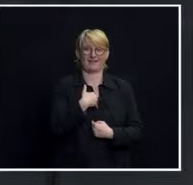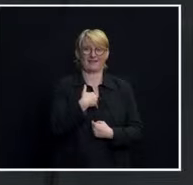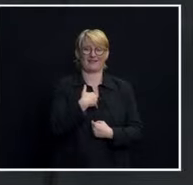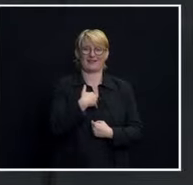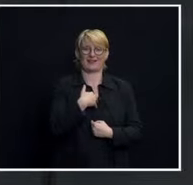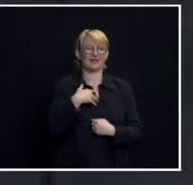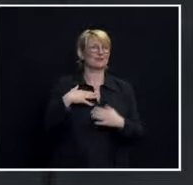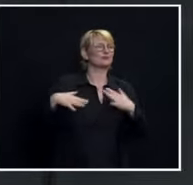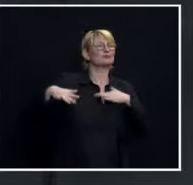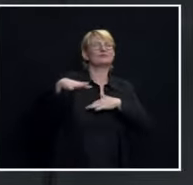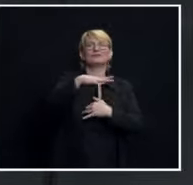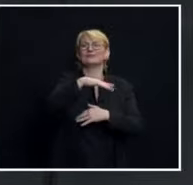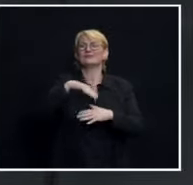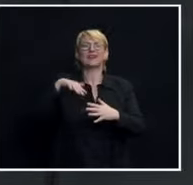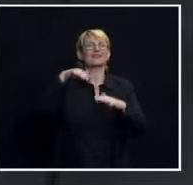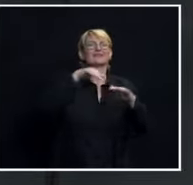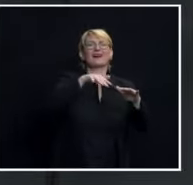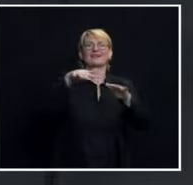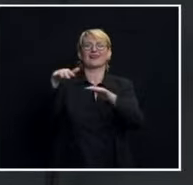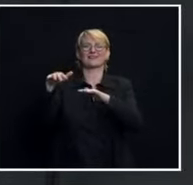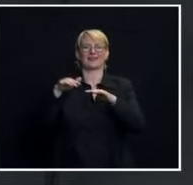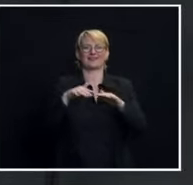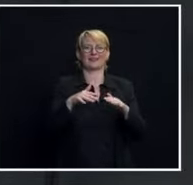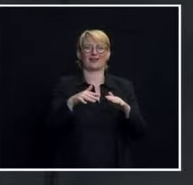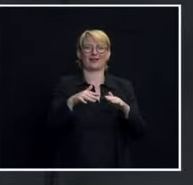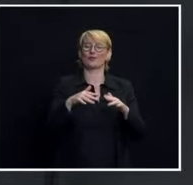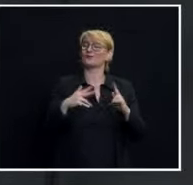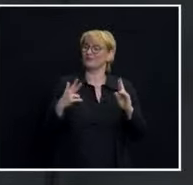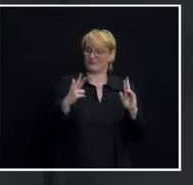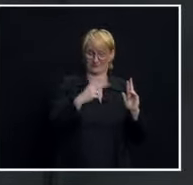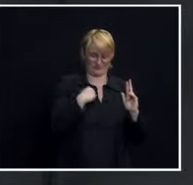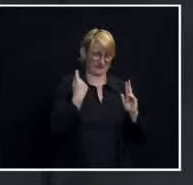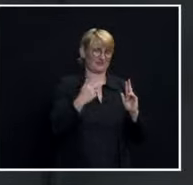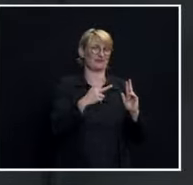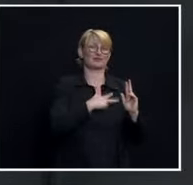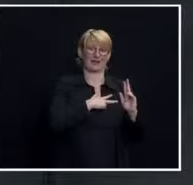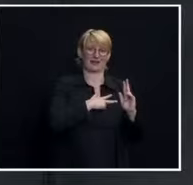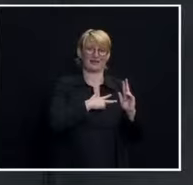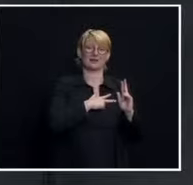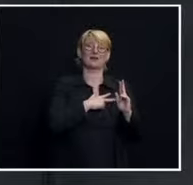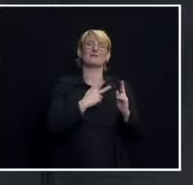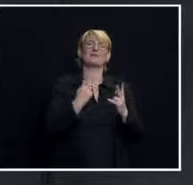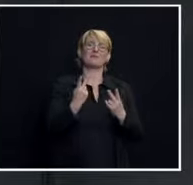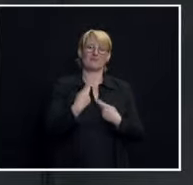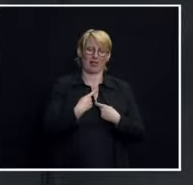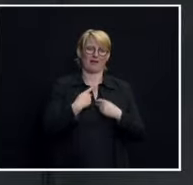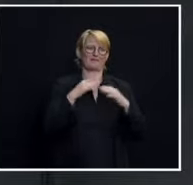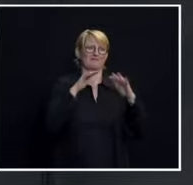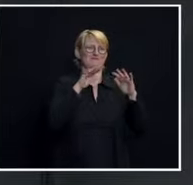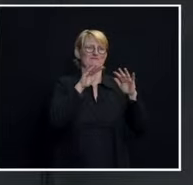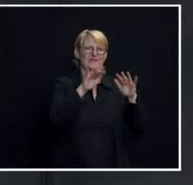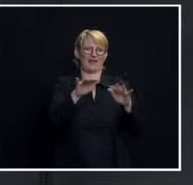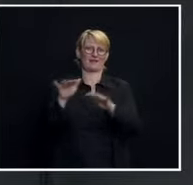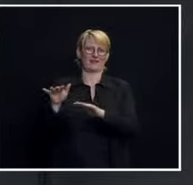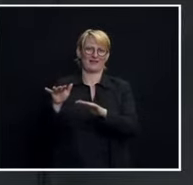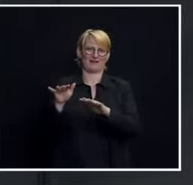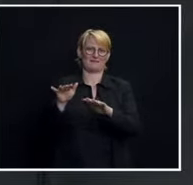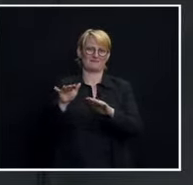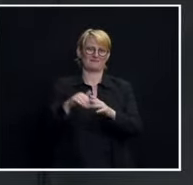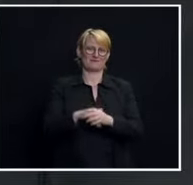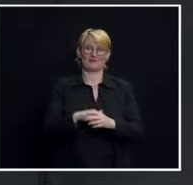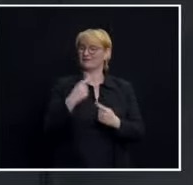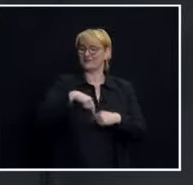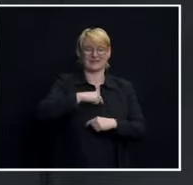Mitte und, das versprechen wir, sie werden es auch bleiben. Wir werden sie